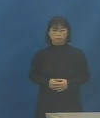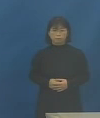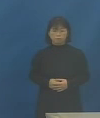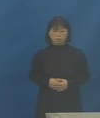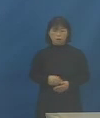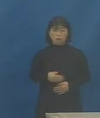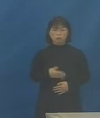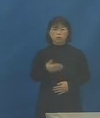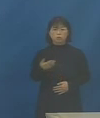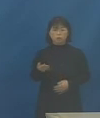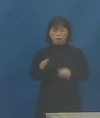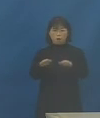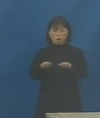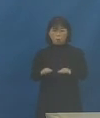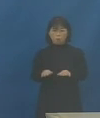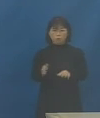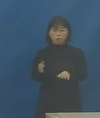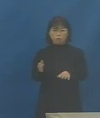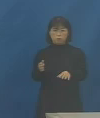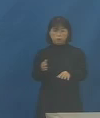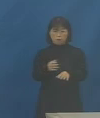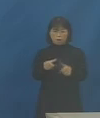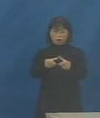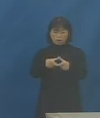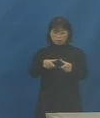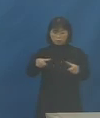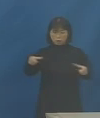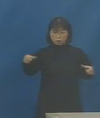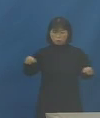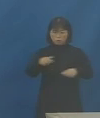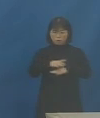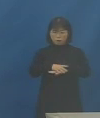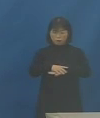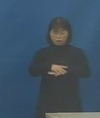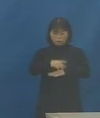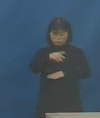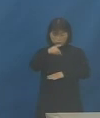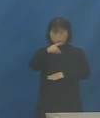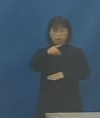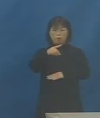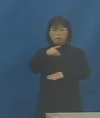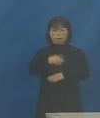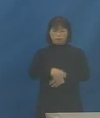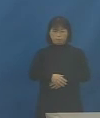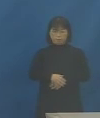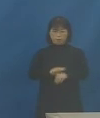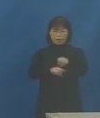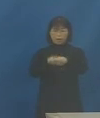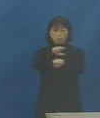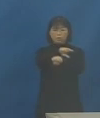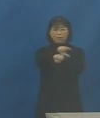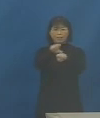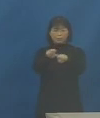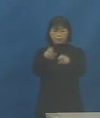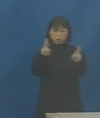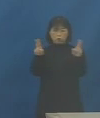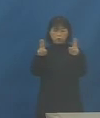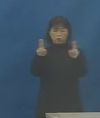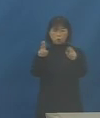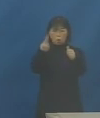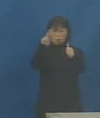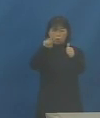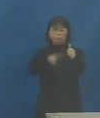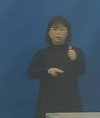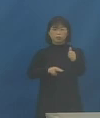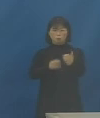それからあの本日からですね全国で初めてになりますが sdg いう企業認証a これ